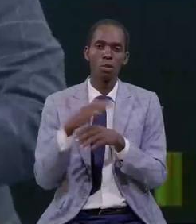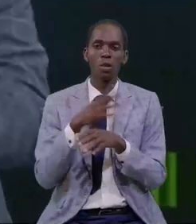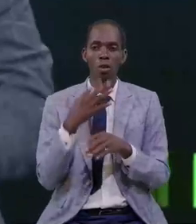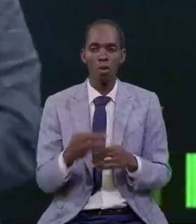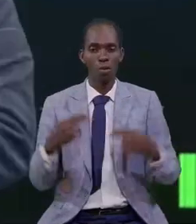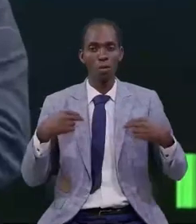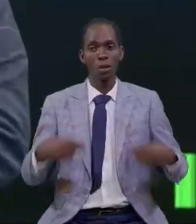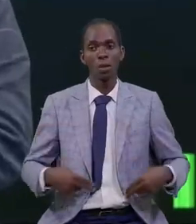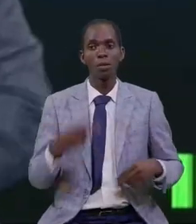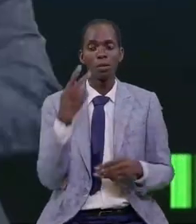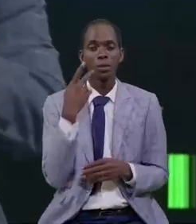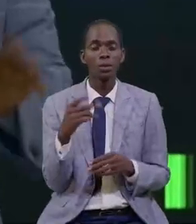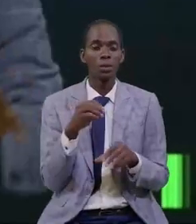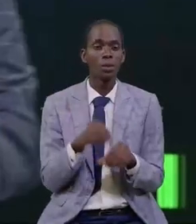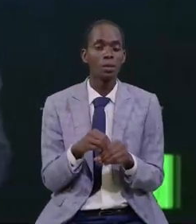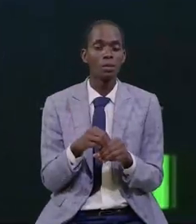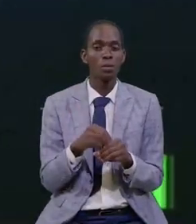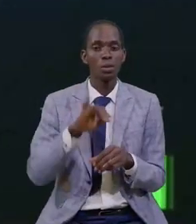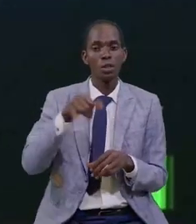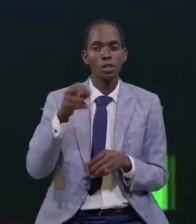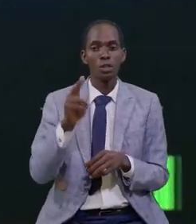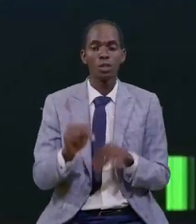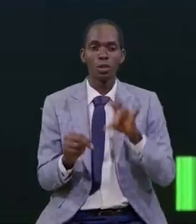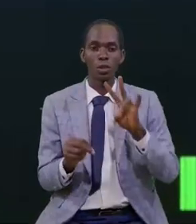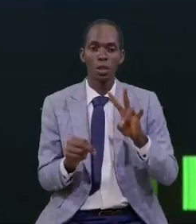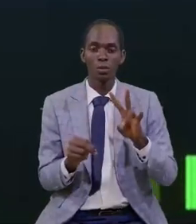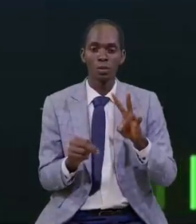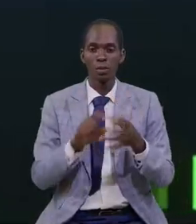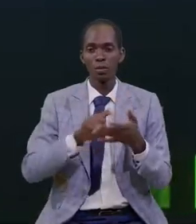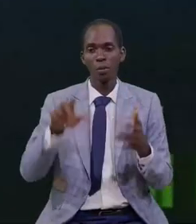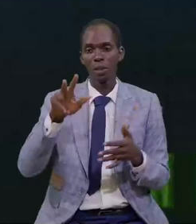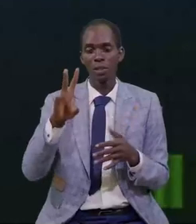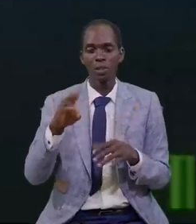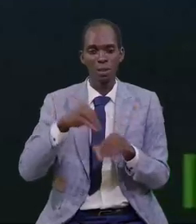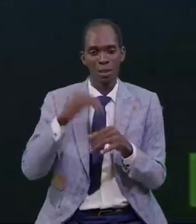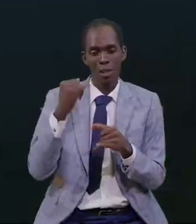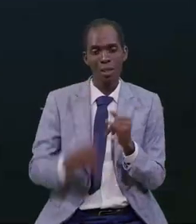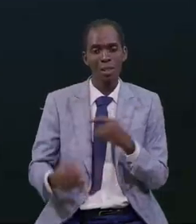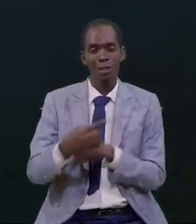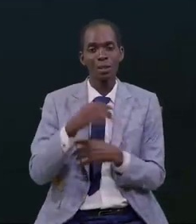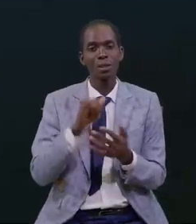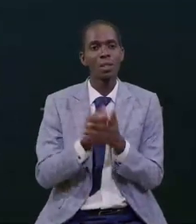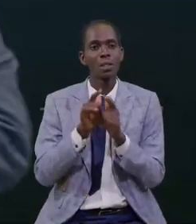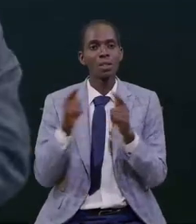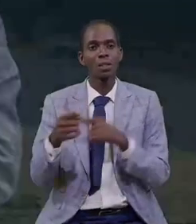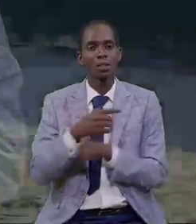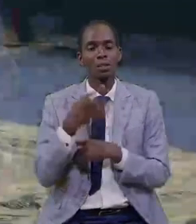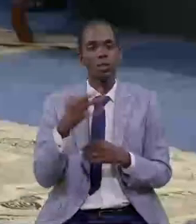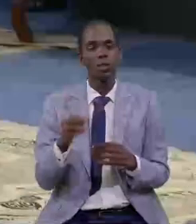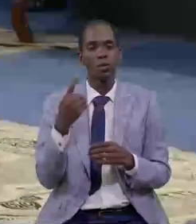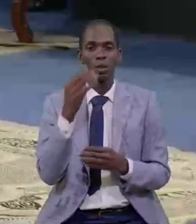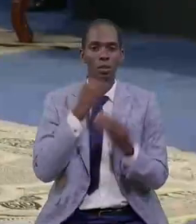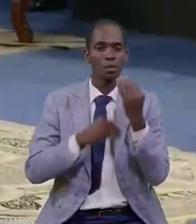7 verset 37 le dernier jour le grand jour de la fête Jésus se tenant